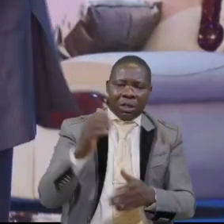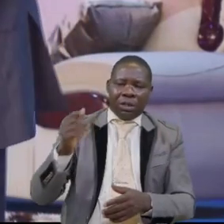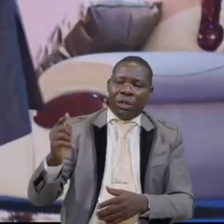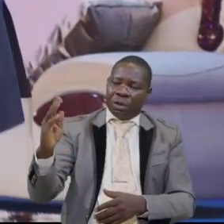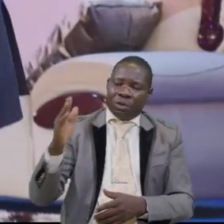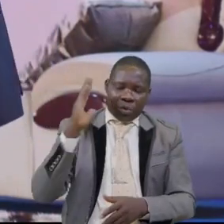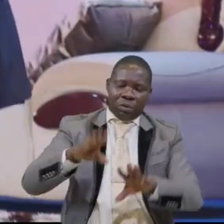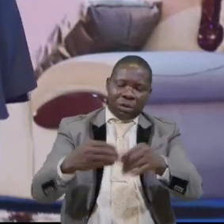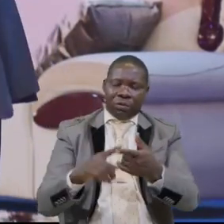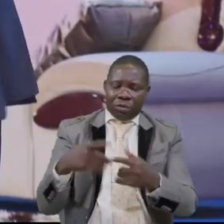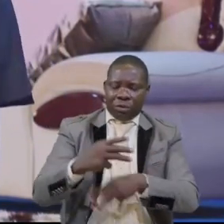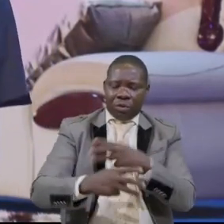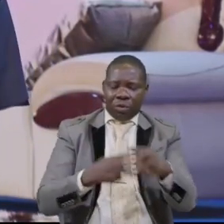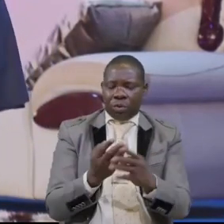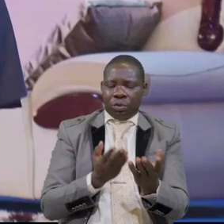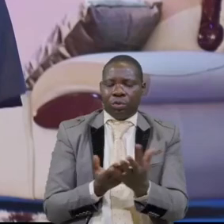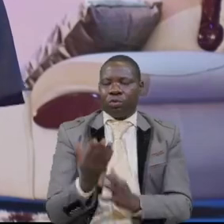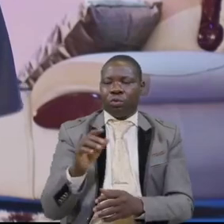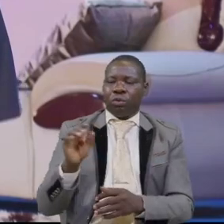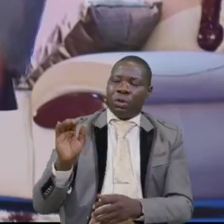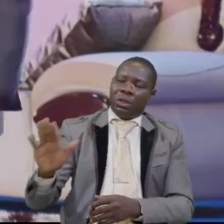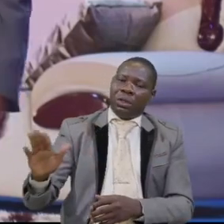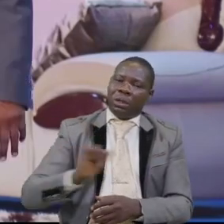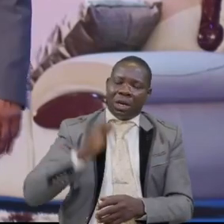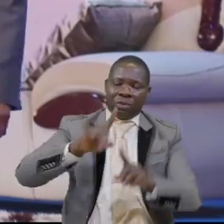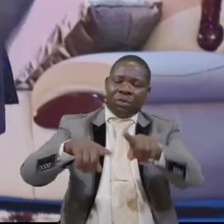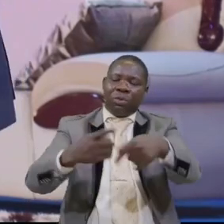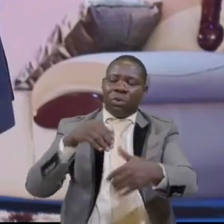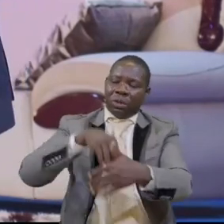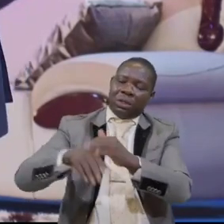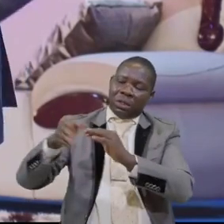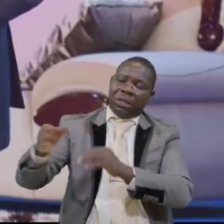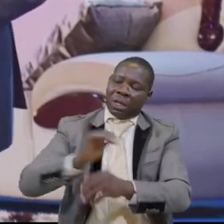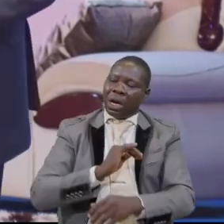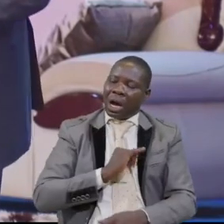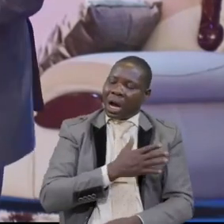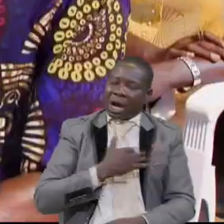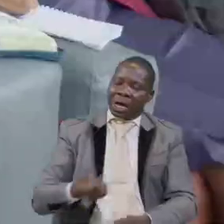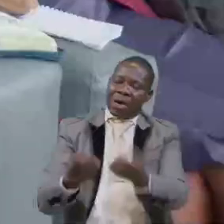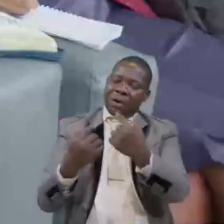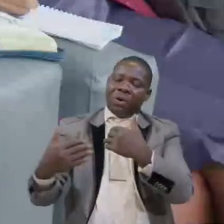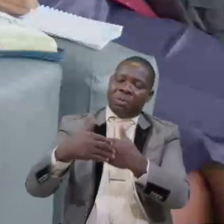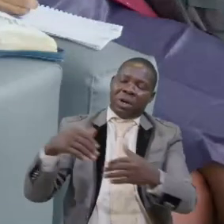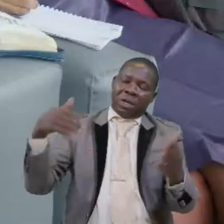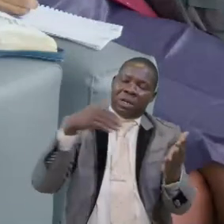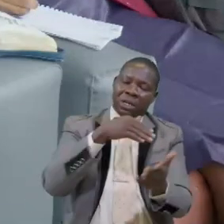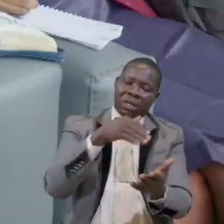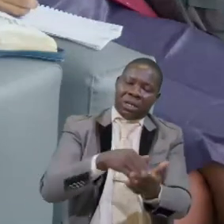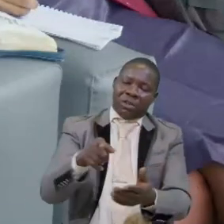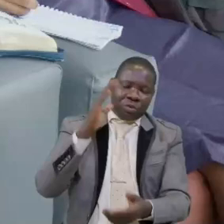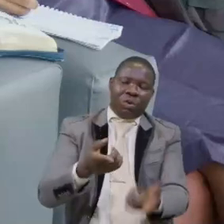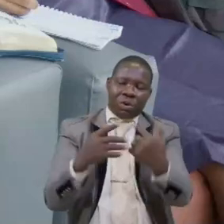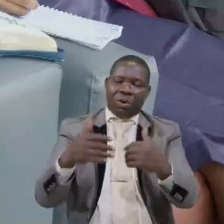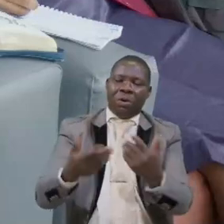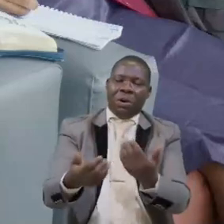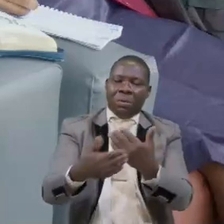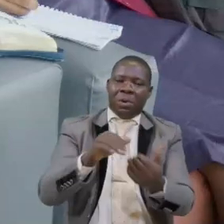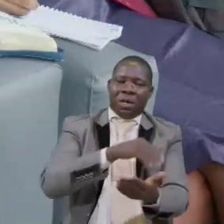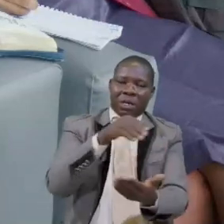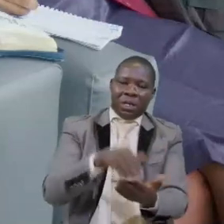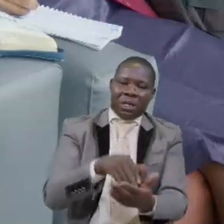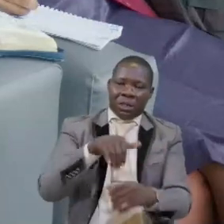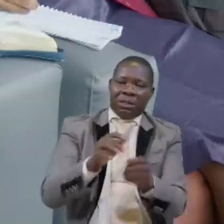au travers lui. J'irai là-bas et j'en sortirai. Tu en sortiras. Tu